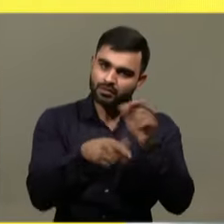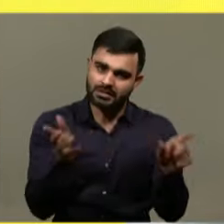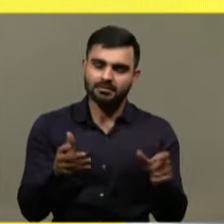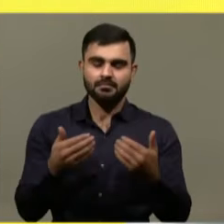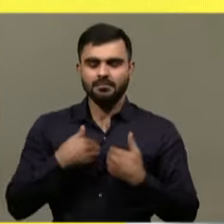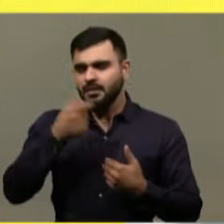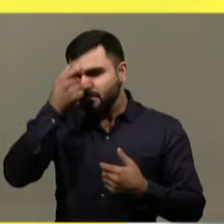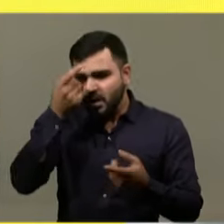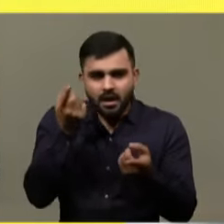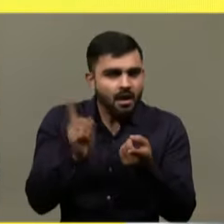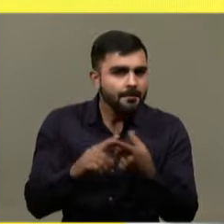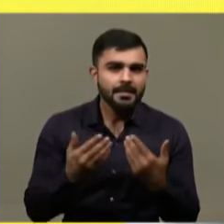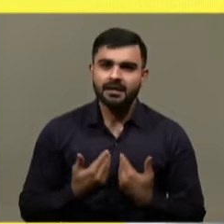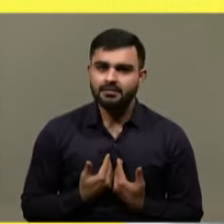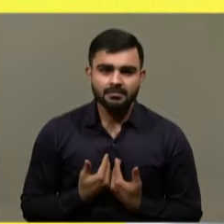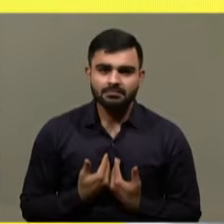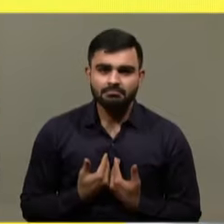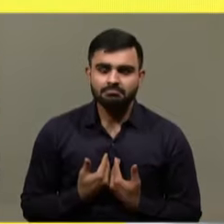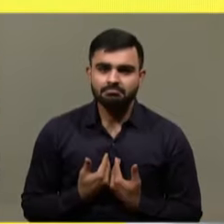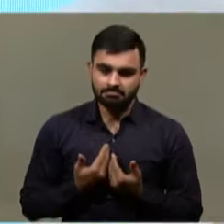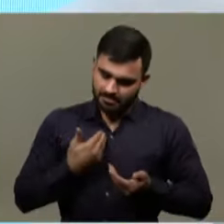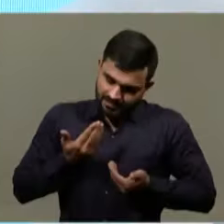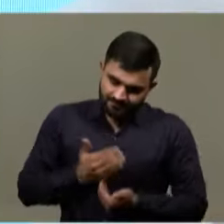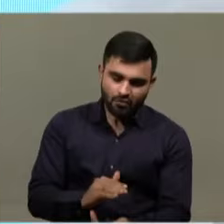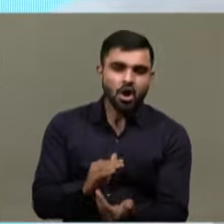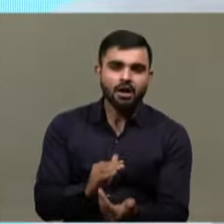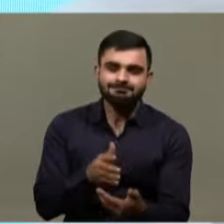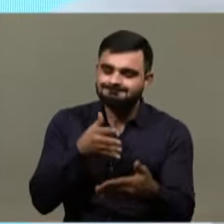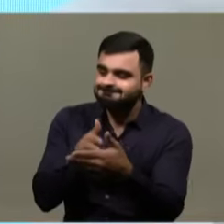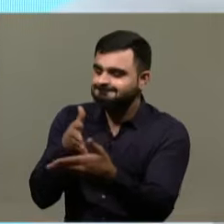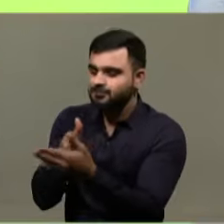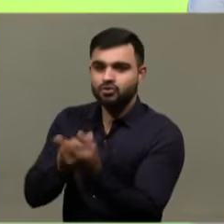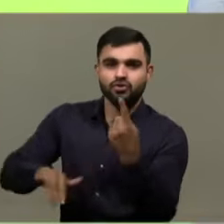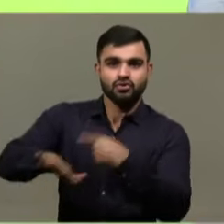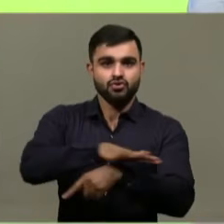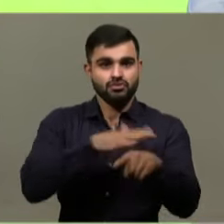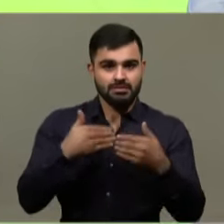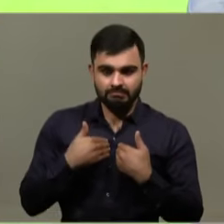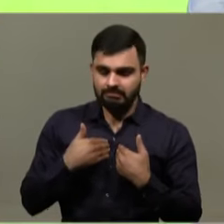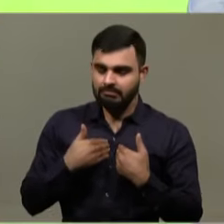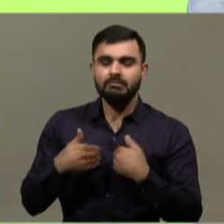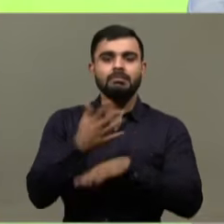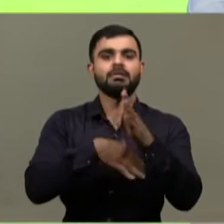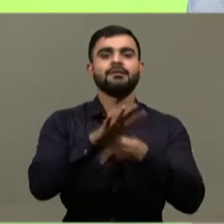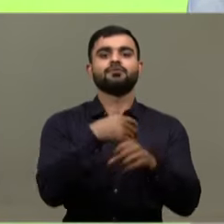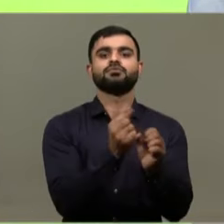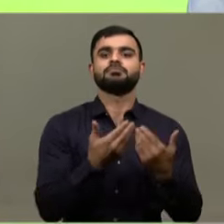दिक्कत है वो कहते हैं ना कि पीपल आर बोर्न विद इंपेयरमेंट्स इट्स द सोसाइटी चच मेक्स देम